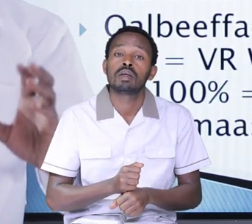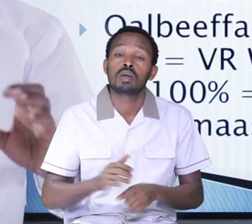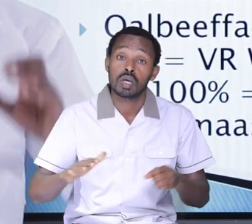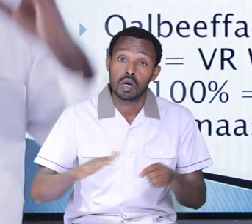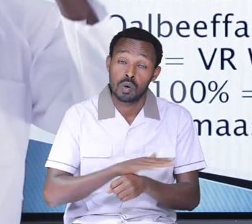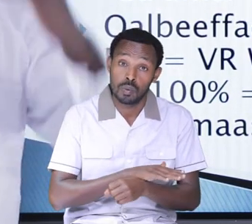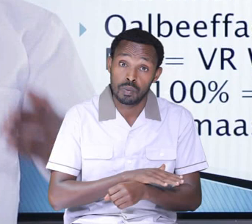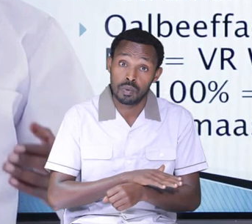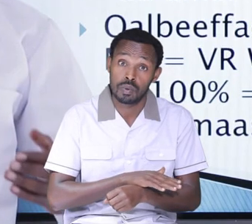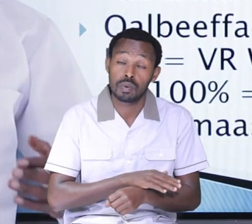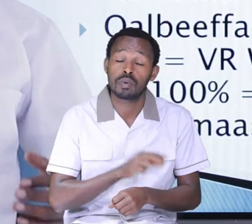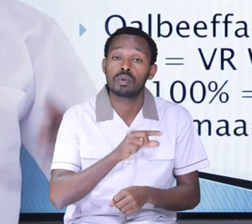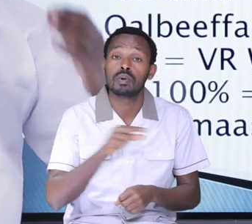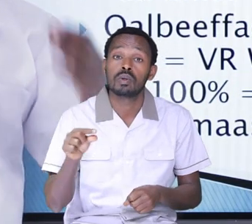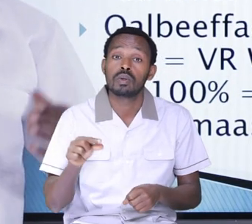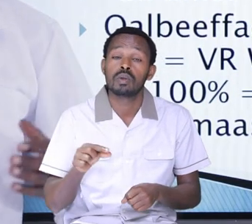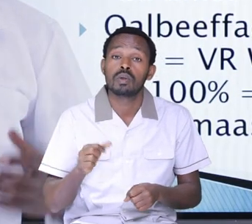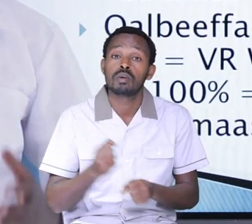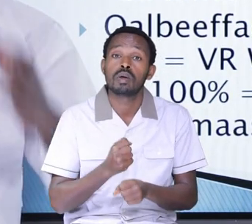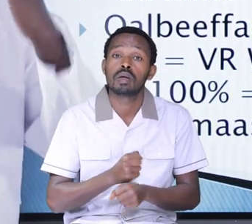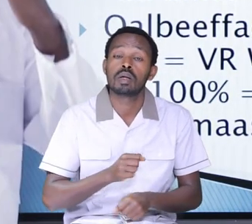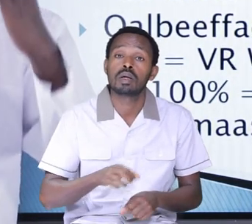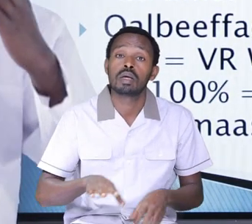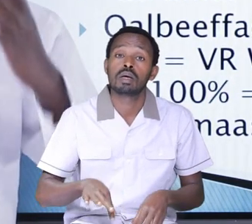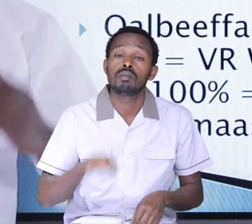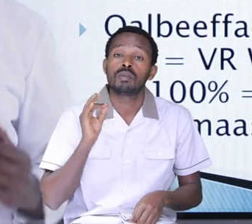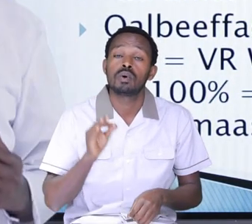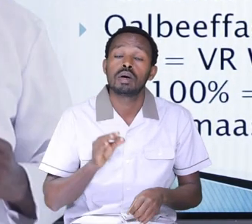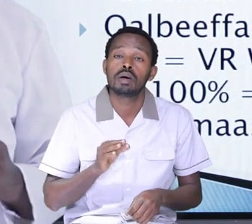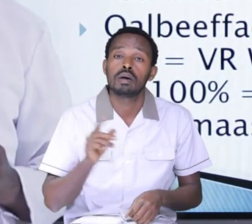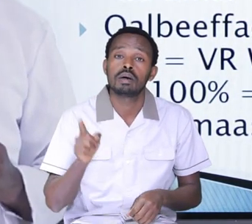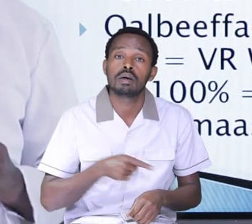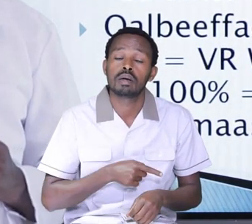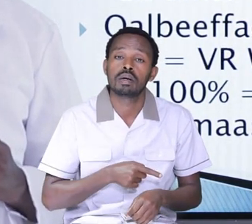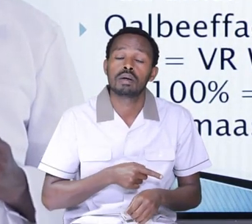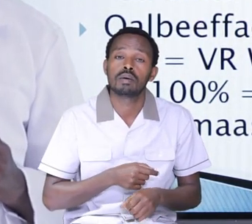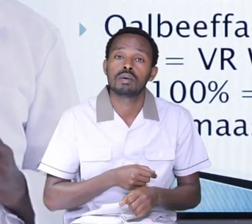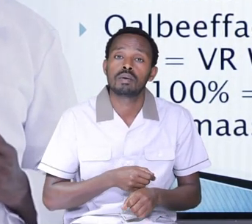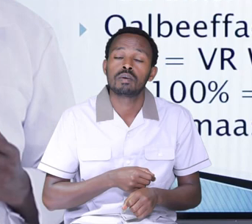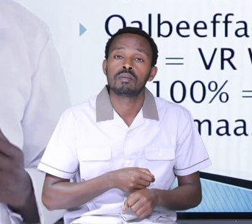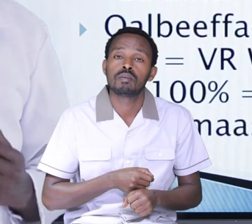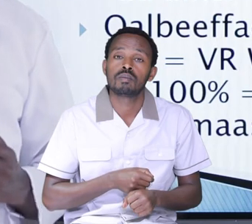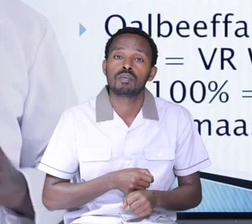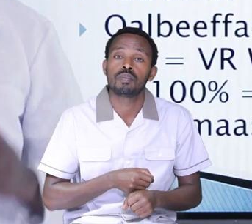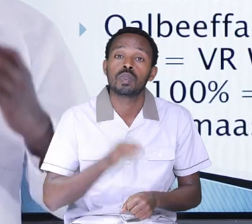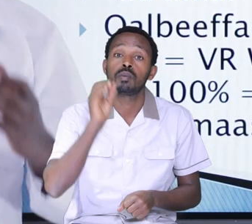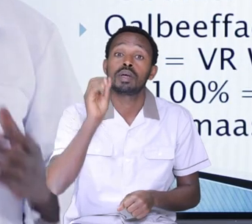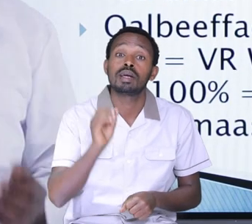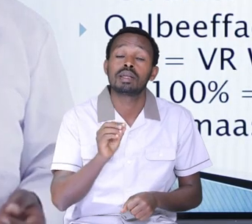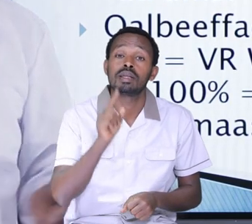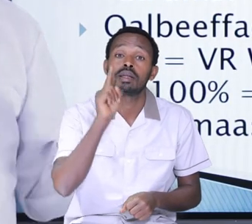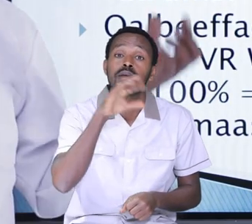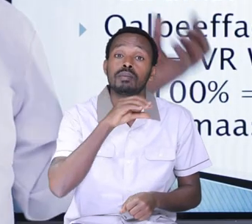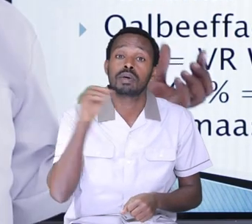irraan dalagaa cicataa baay'isuu parsantii 100 jenneerra. Parsantii 100 kan jedhu kan inni